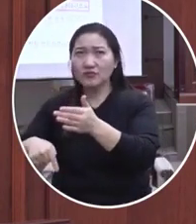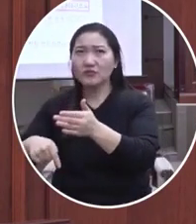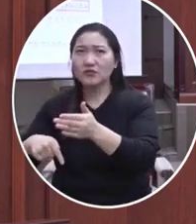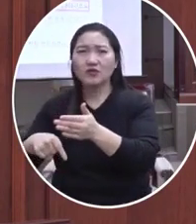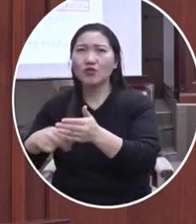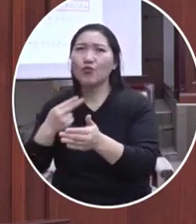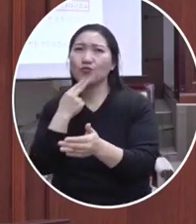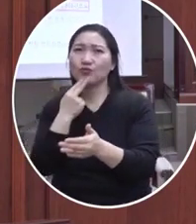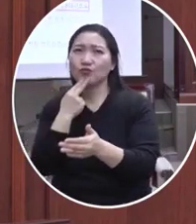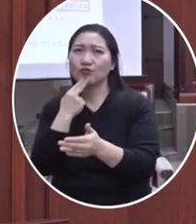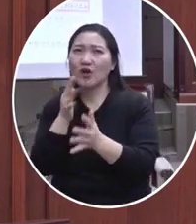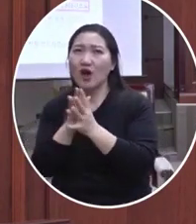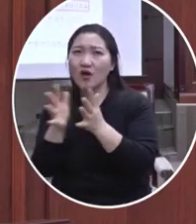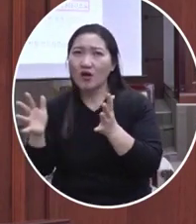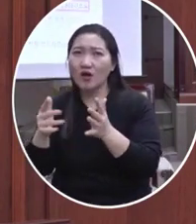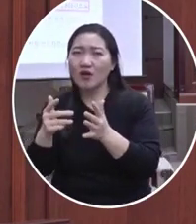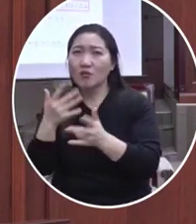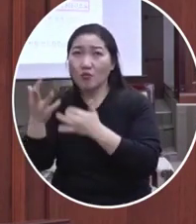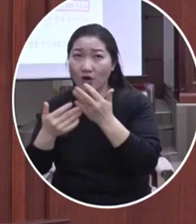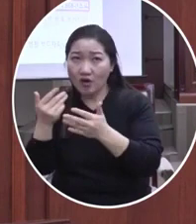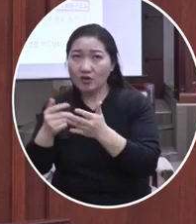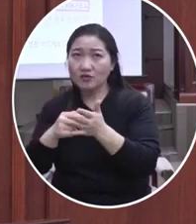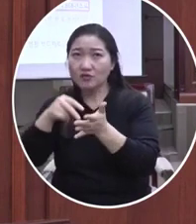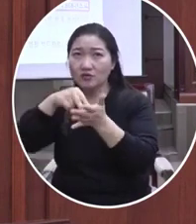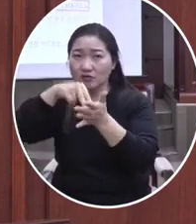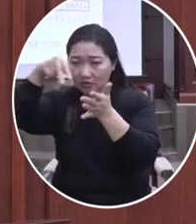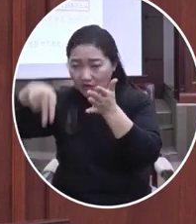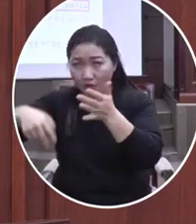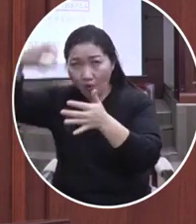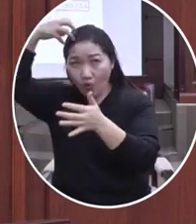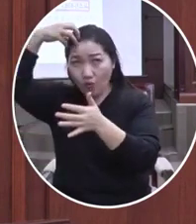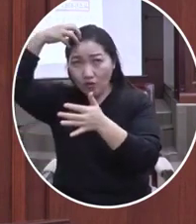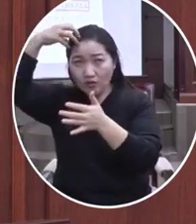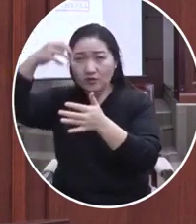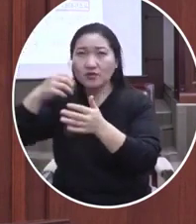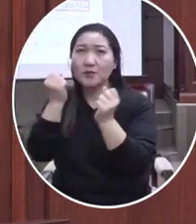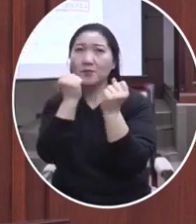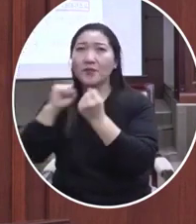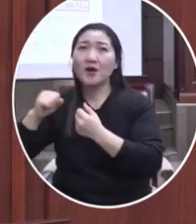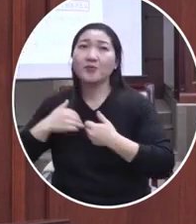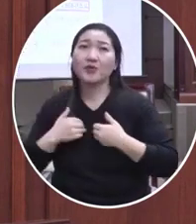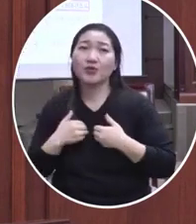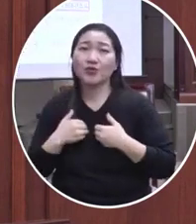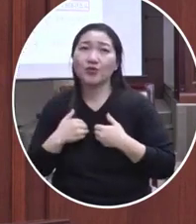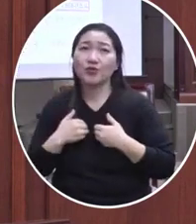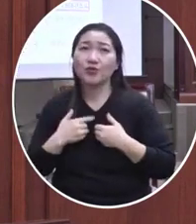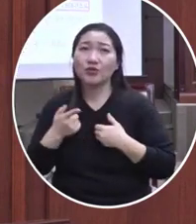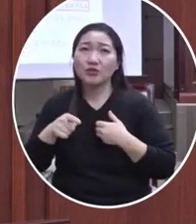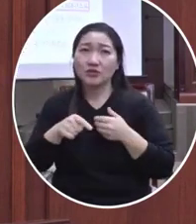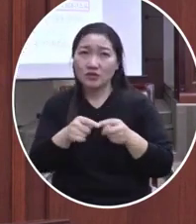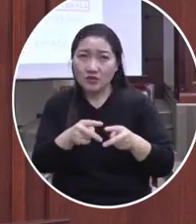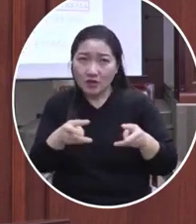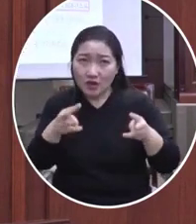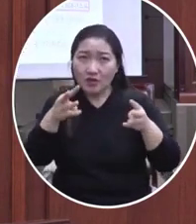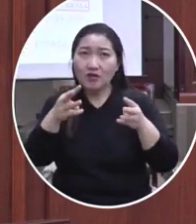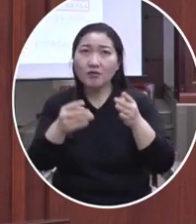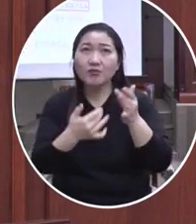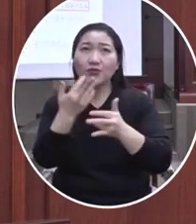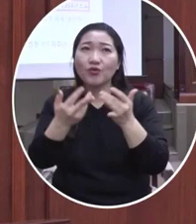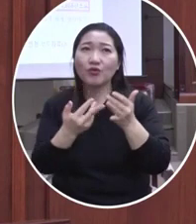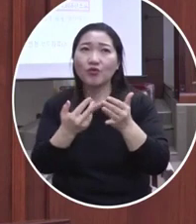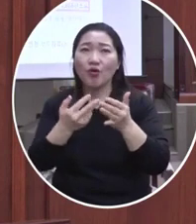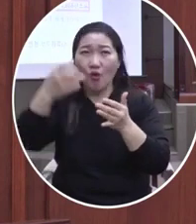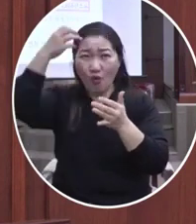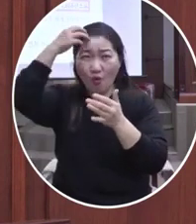설비가 갖춰지지 않은 아파트는 화재 발생 시 지상이나 옥상으로 대피해야 합니다 저층에서 화제가